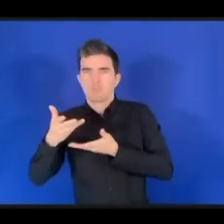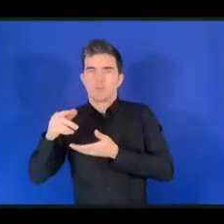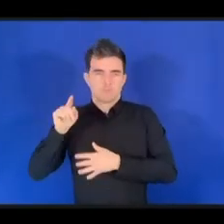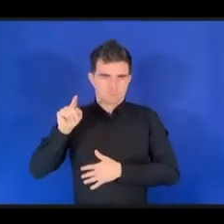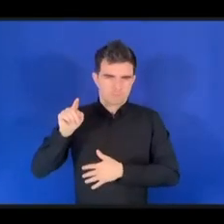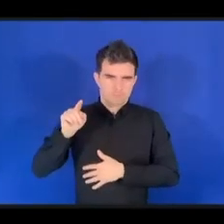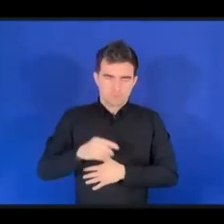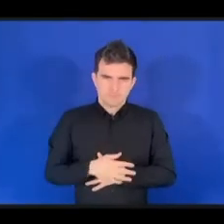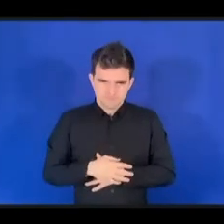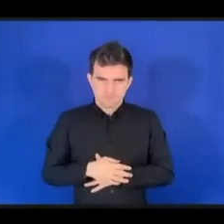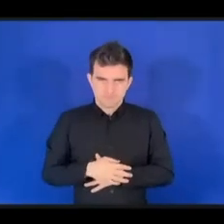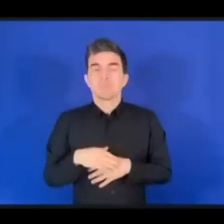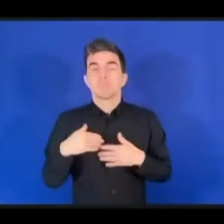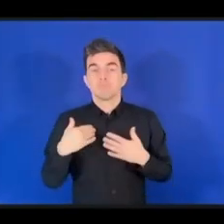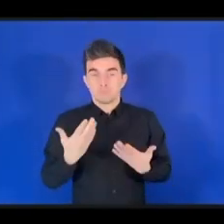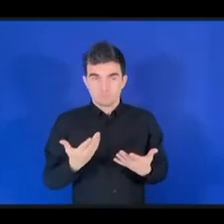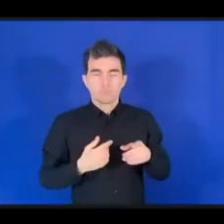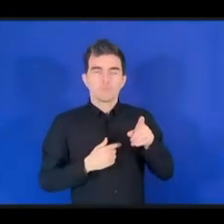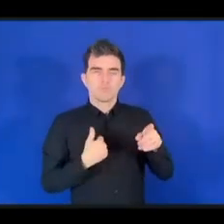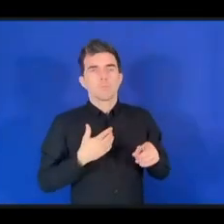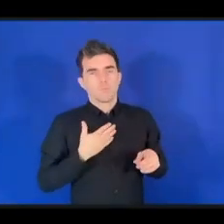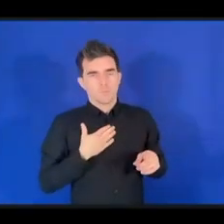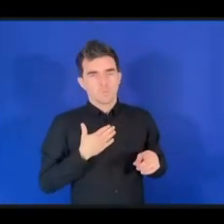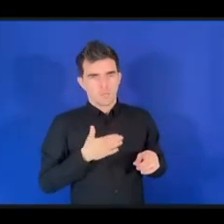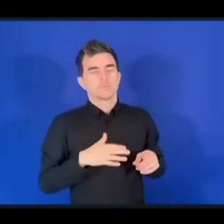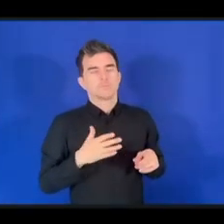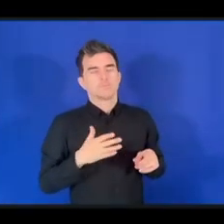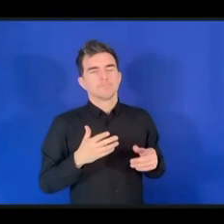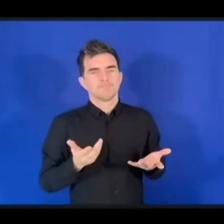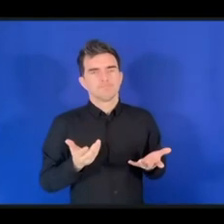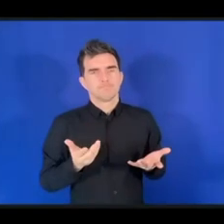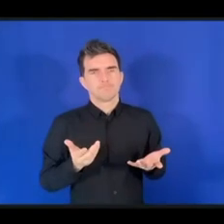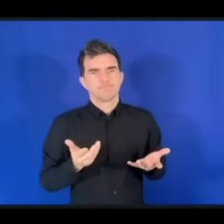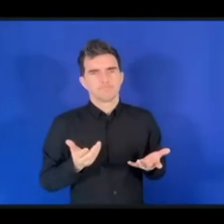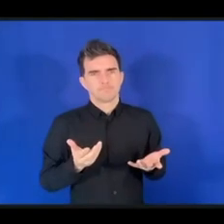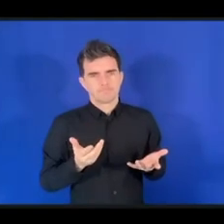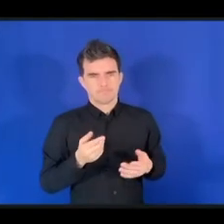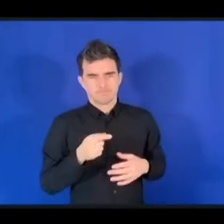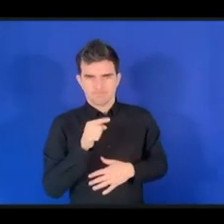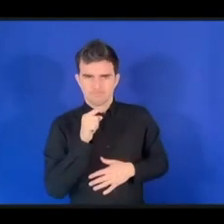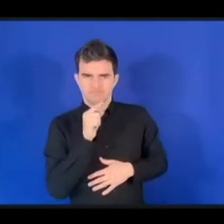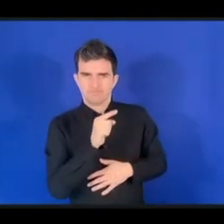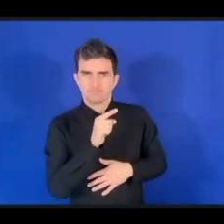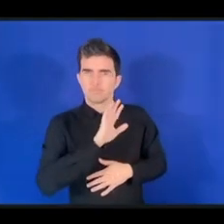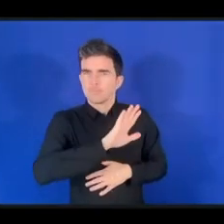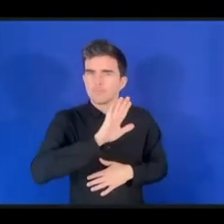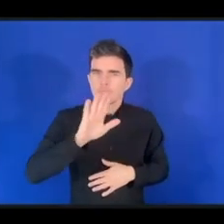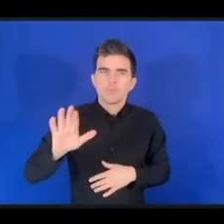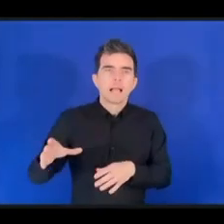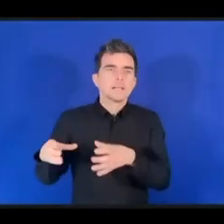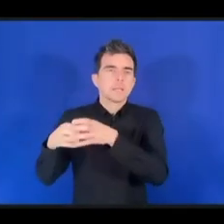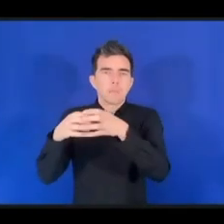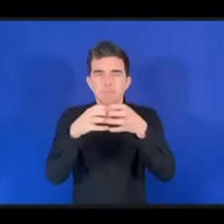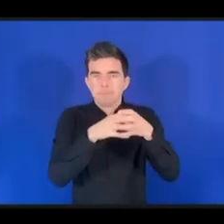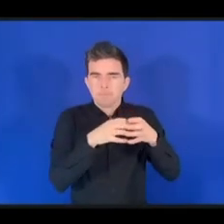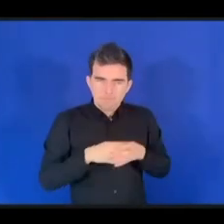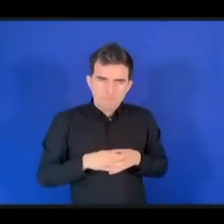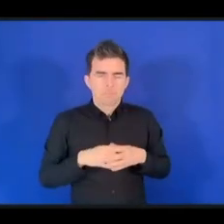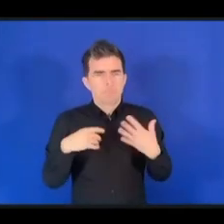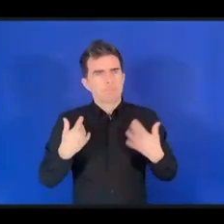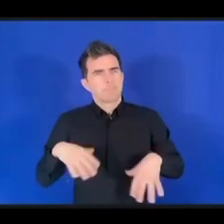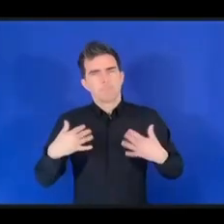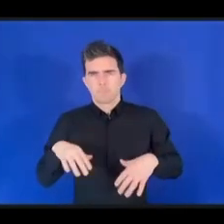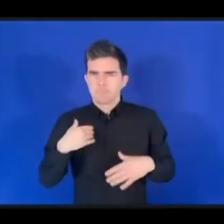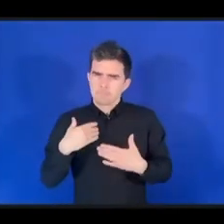adjoint joshidassan et nidassan et vos équipes nous sommes reconnaissants des efforts entrepris pour